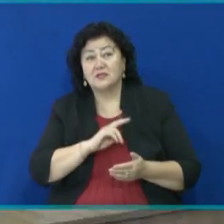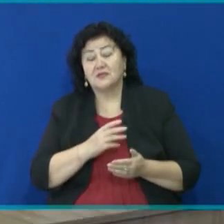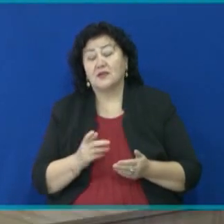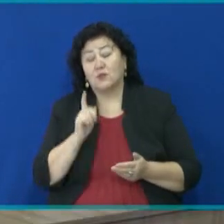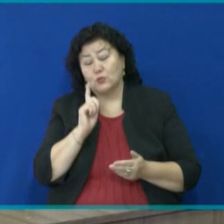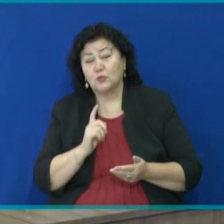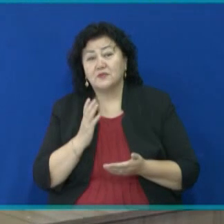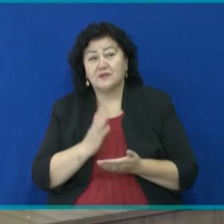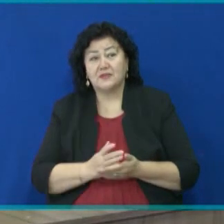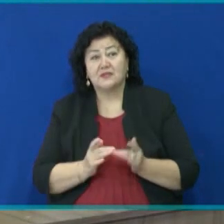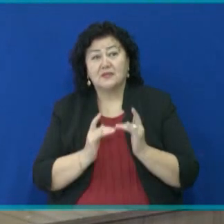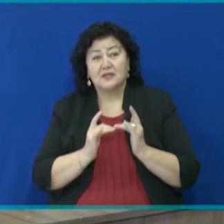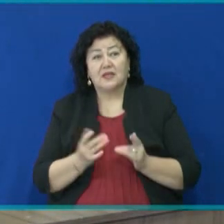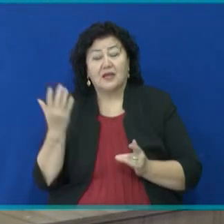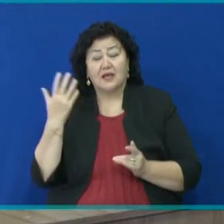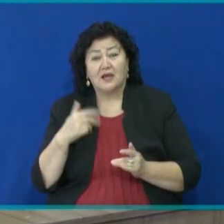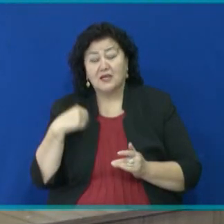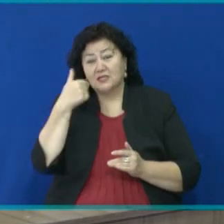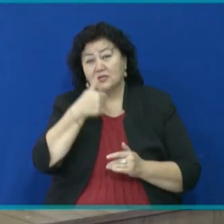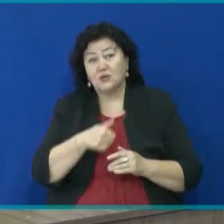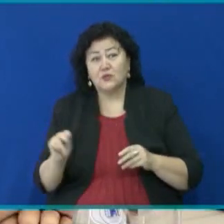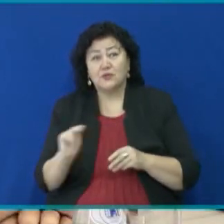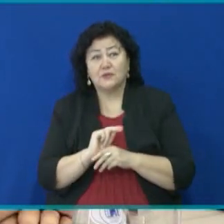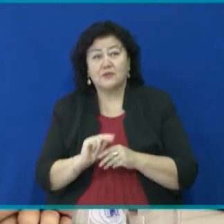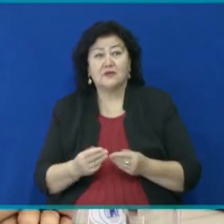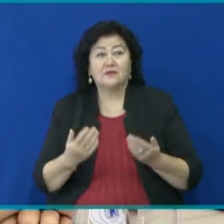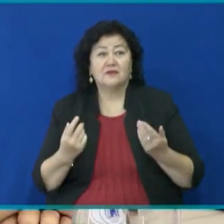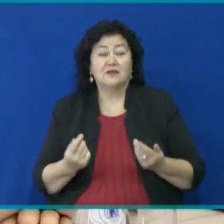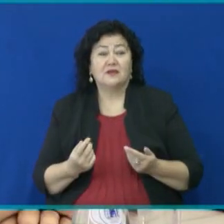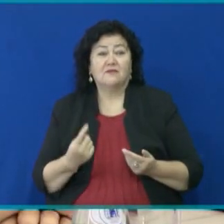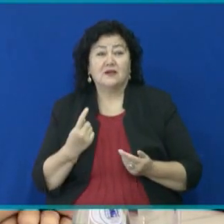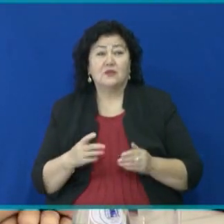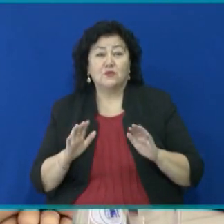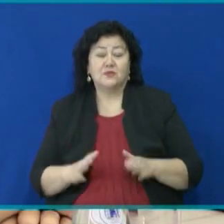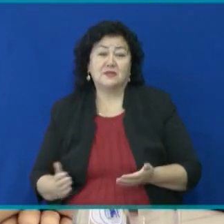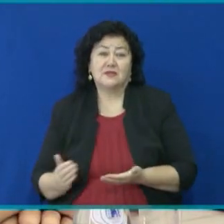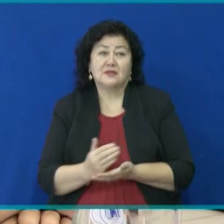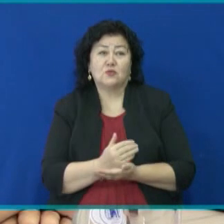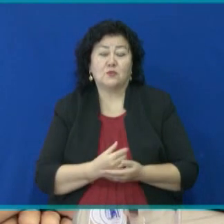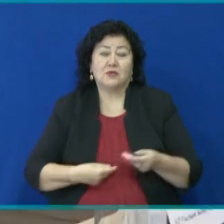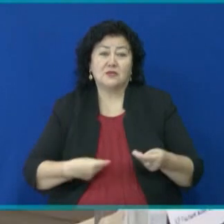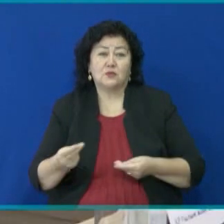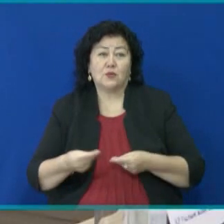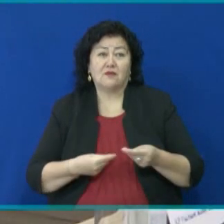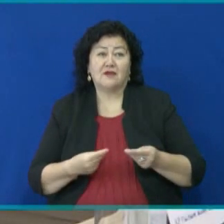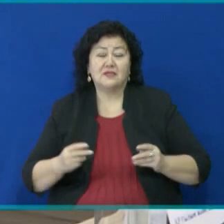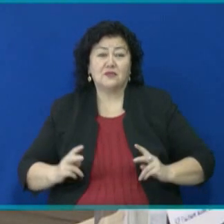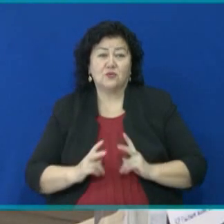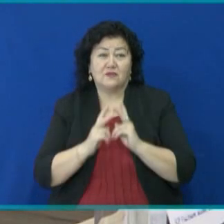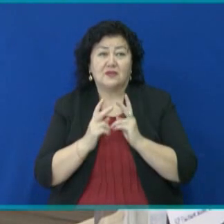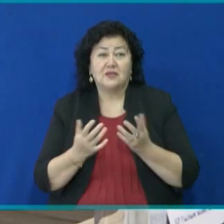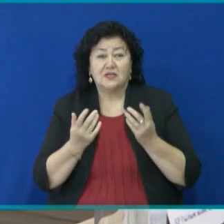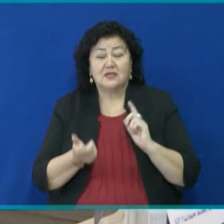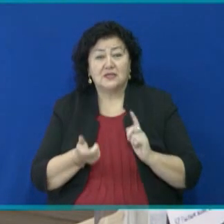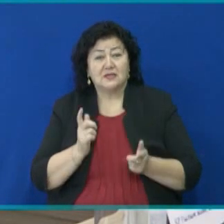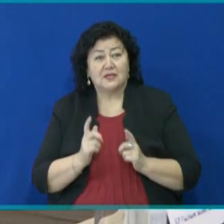жасалған. Жатақханалар жыл сайын жөндеуден өтеді. Бір жерде бас қосқан ректорлардың ойы да бір арнада тоғысты. Жиналғандар студенттерге